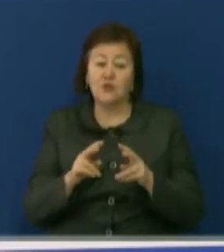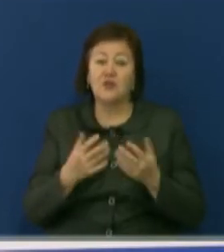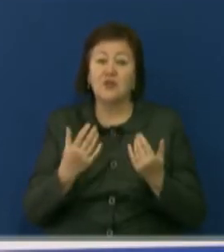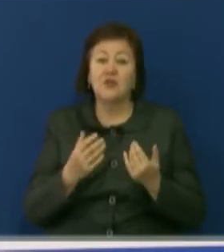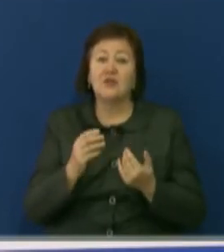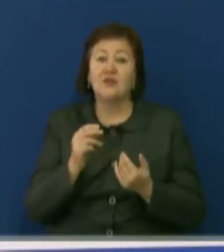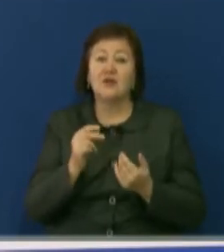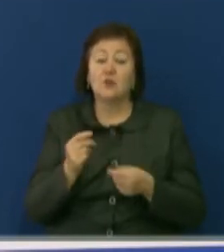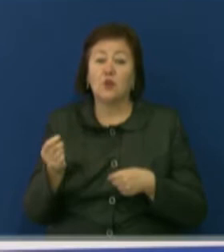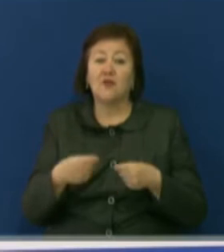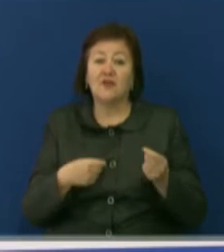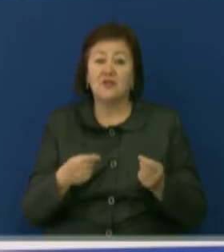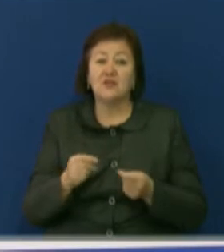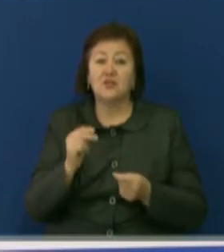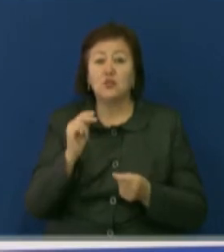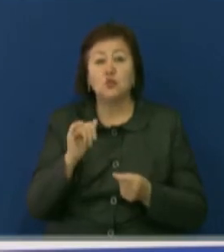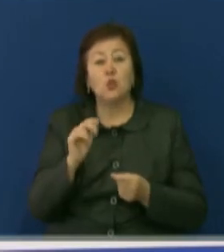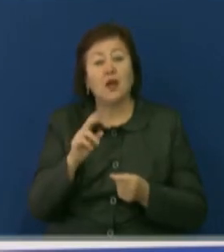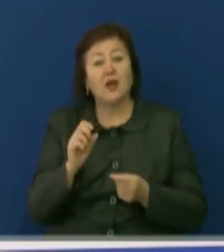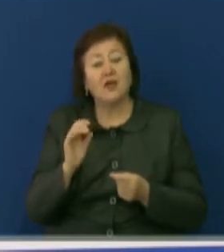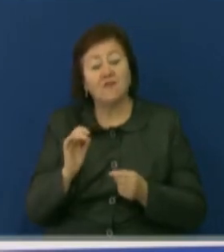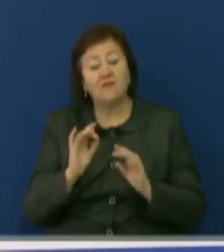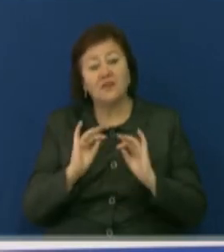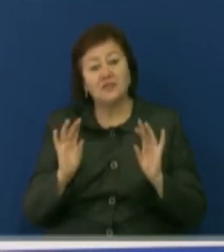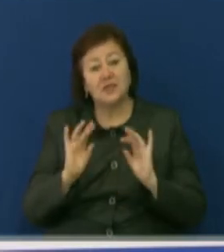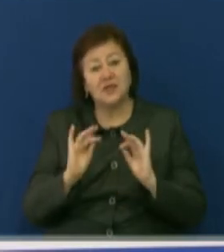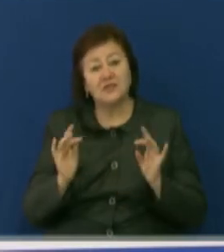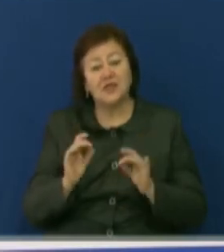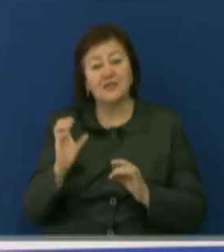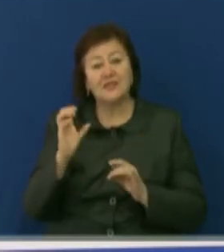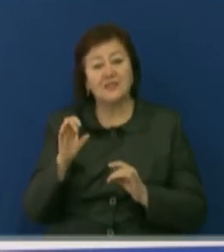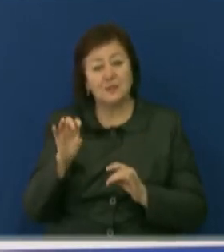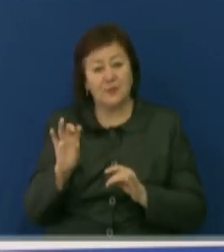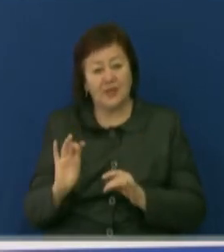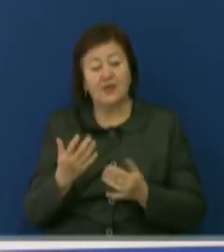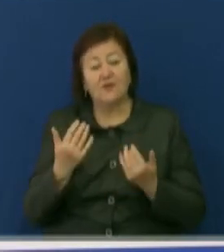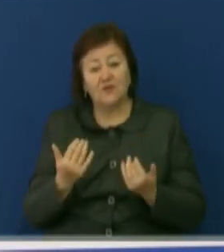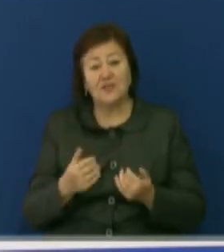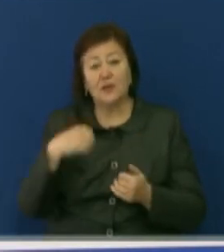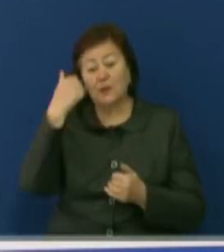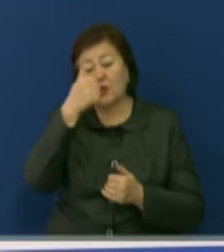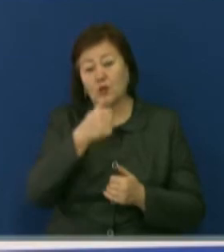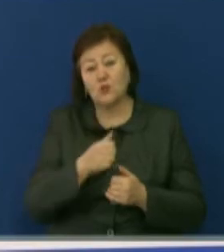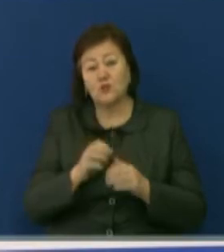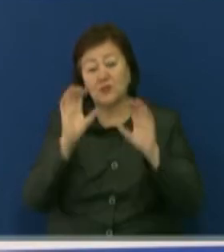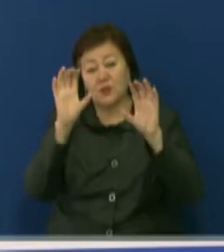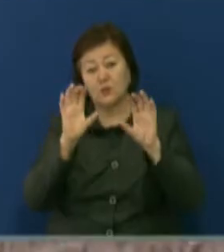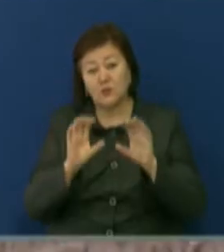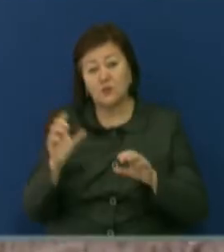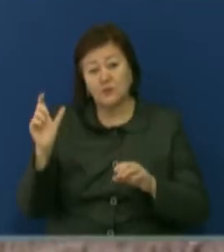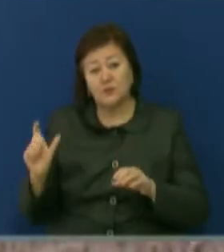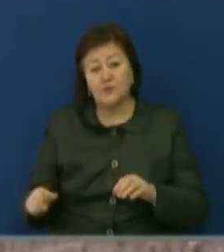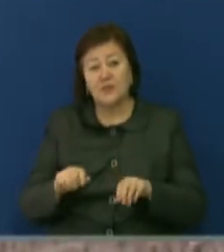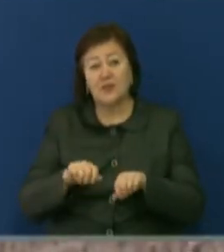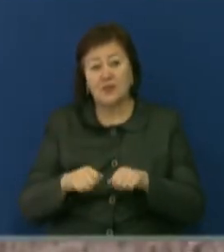Сейсенғазы Чукаев баспасөз мәслихаты барысында мәлімдеді, деп хабарлайды Қазақпарат. Ағымдағы жылы азаматтардың заңды тұлғалардың құқықтарын бұзу